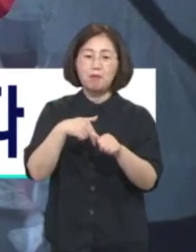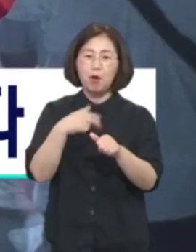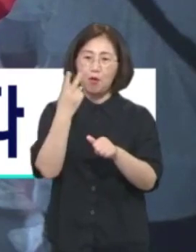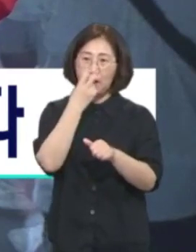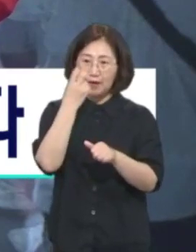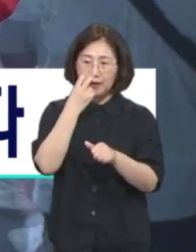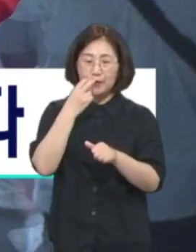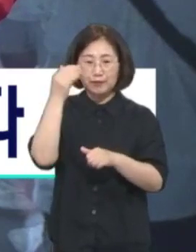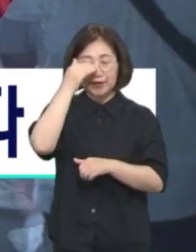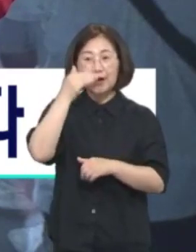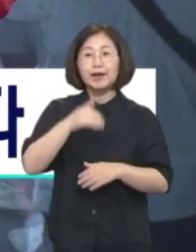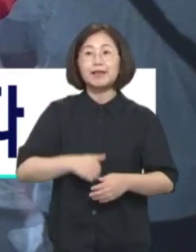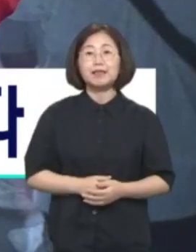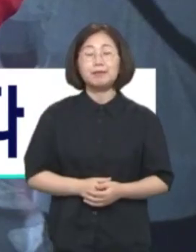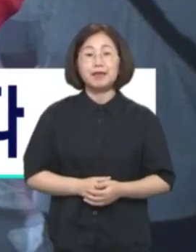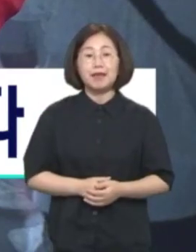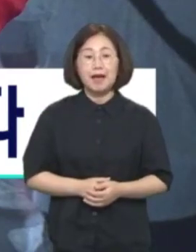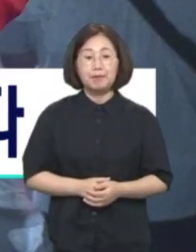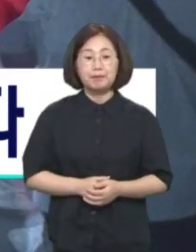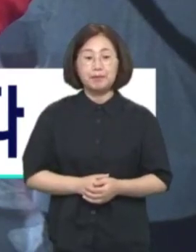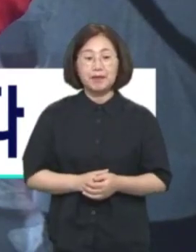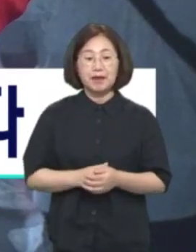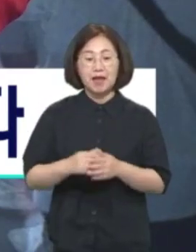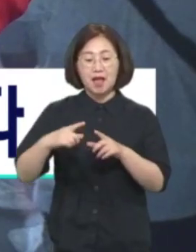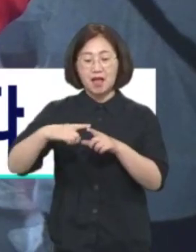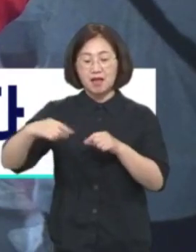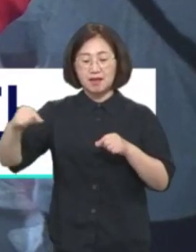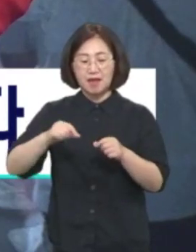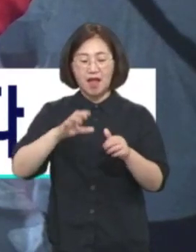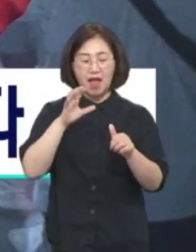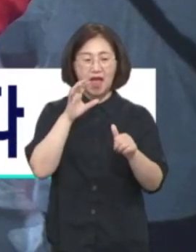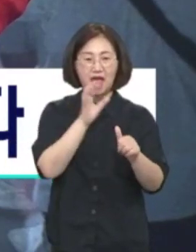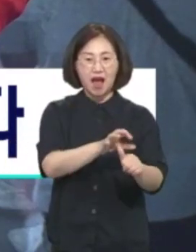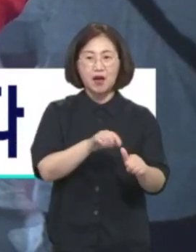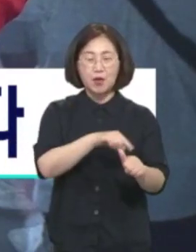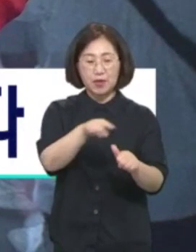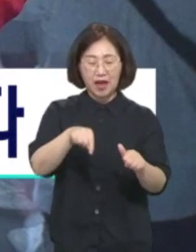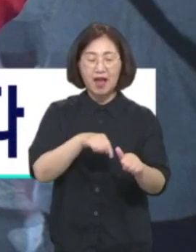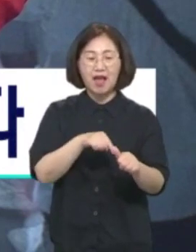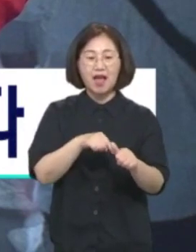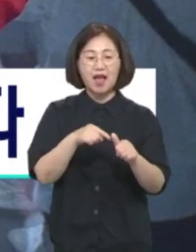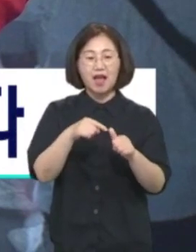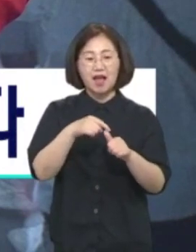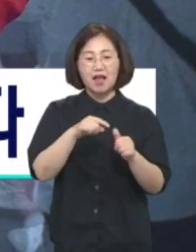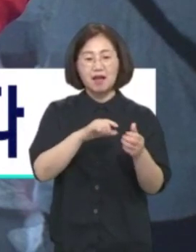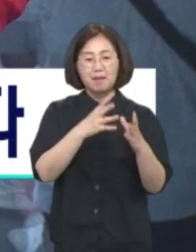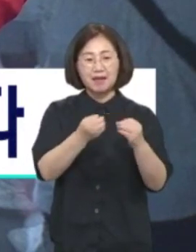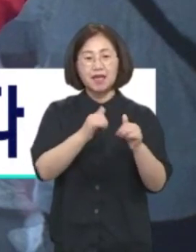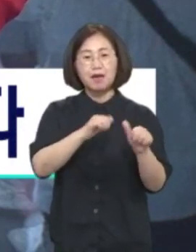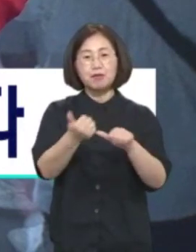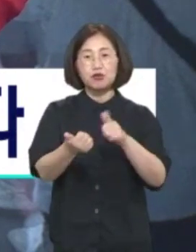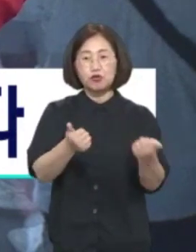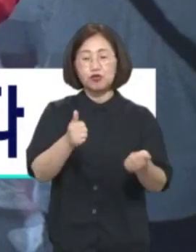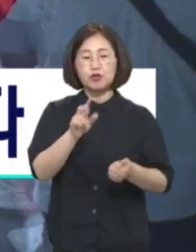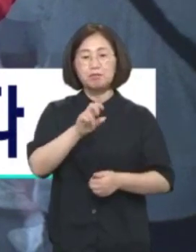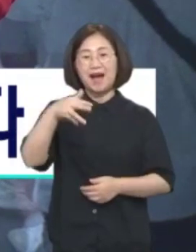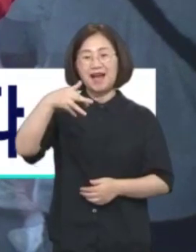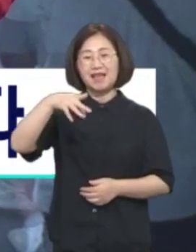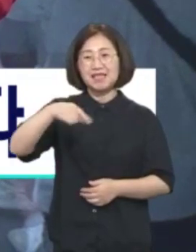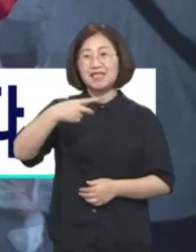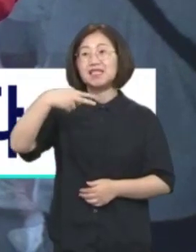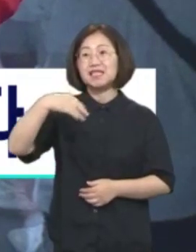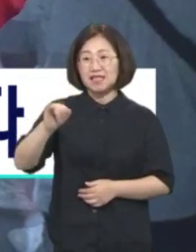시간을 가졌습니다. 먼저 일제 야욕 때문에 수많은 조선인이 희생된 마츠시로 대본영 현장을 방문했는데요.